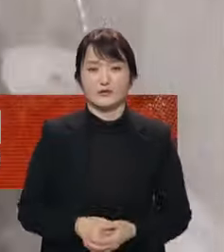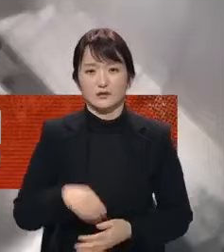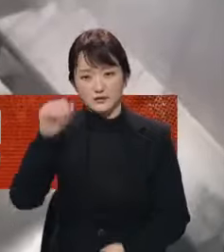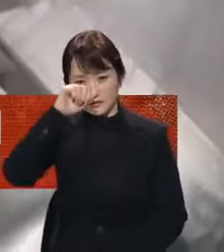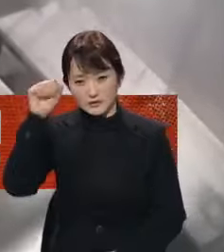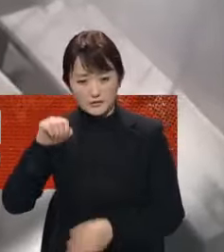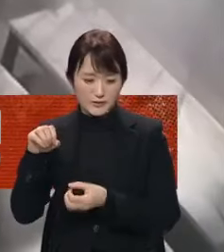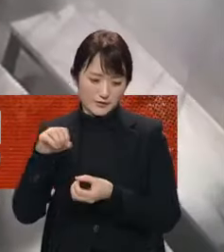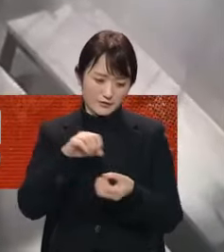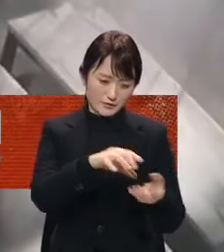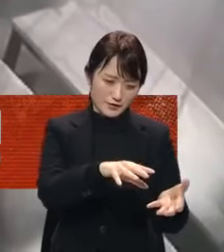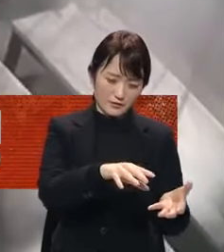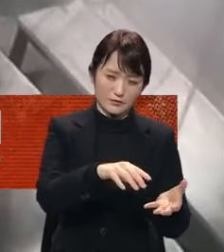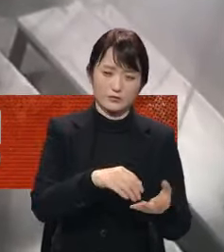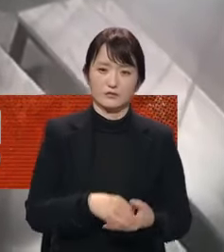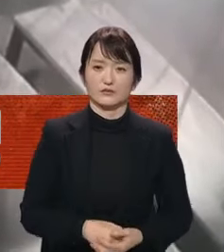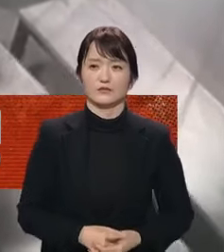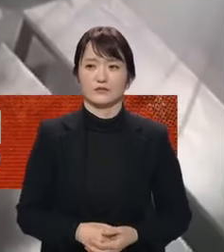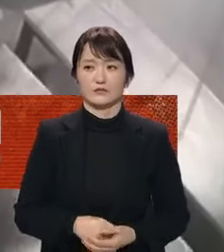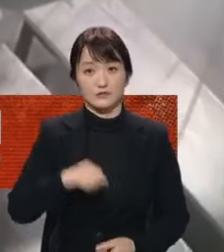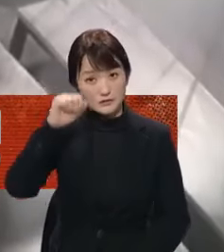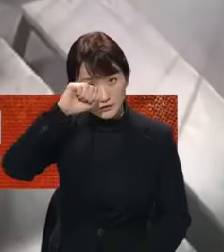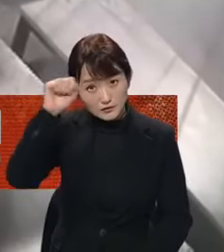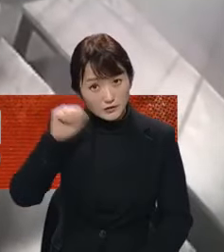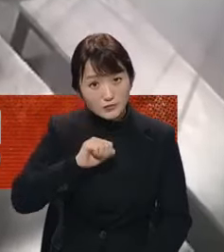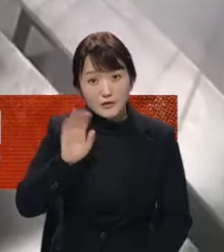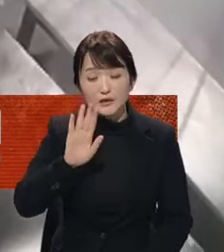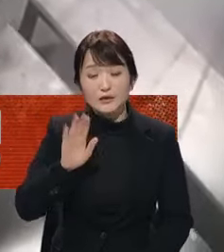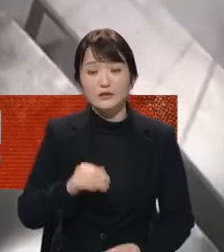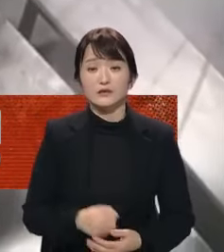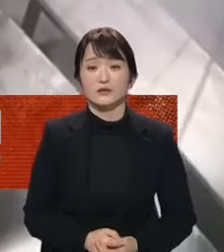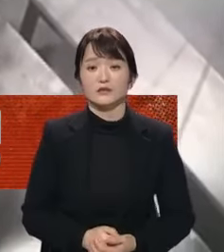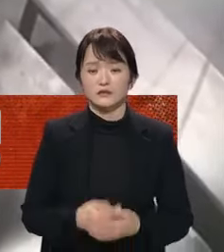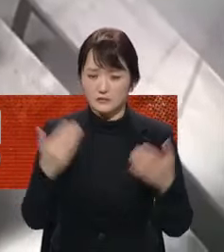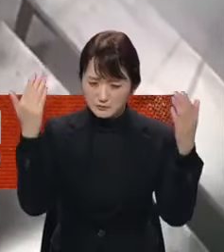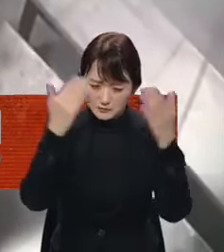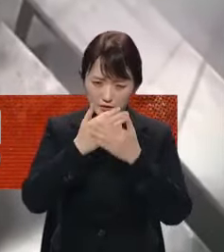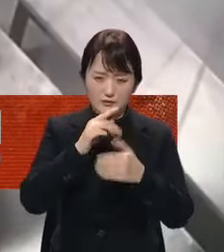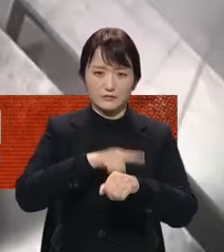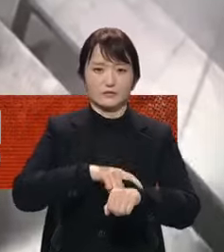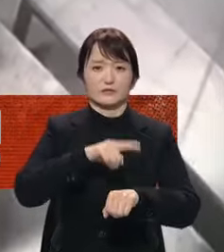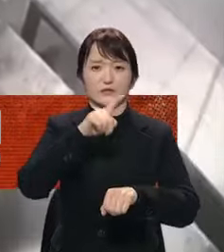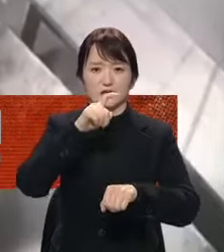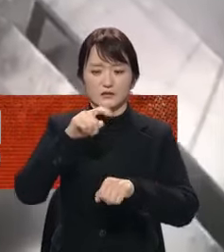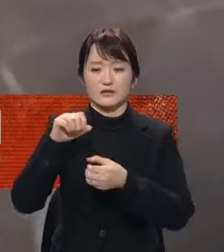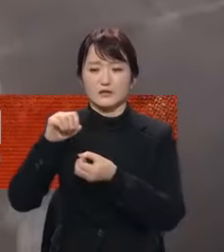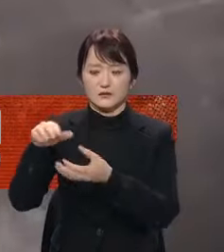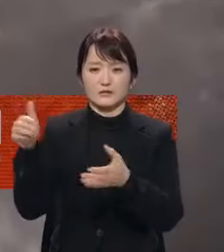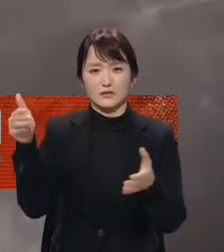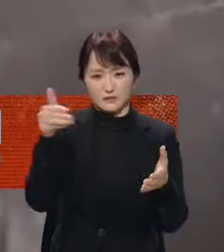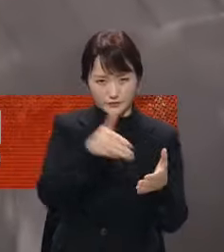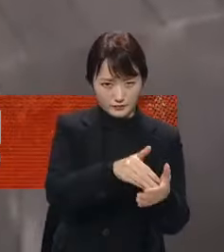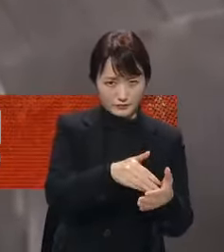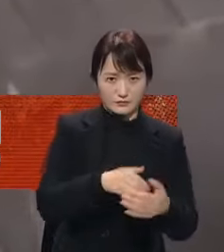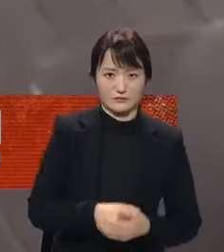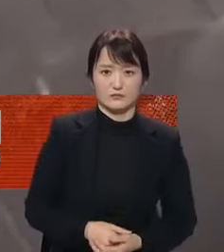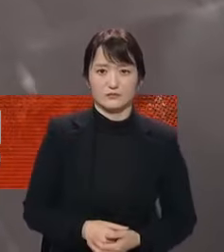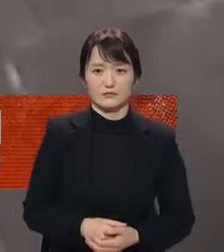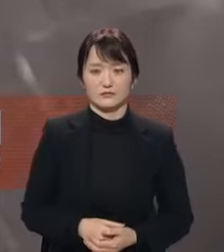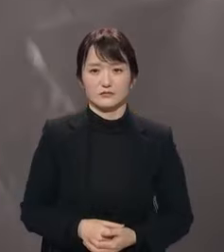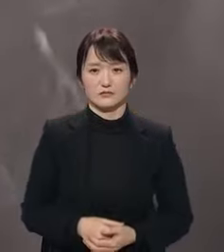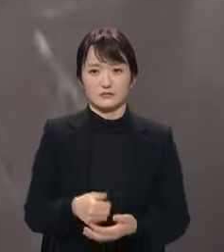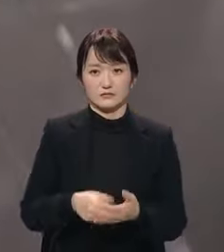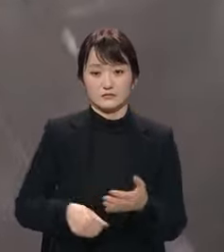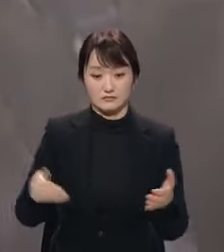자주 이용하고 있습니다. 그런데 이날은 그 새벽이 아니라 그보다 조금 빠른 밤 11시에 이미 택배가 도착했다고 합니다. 배송 완료